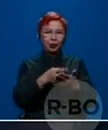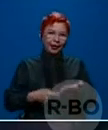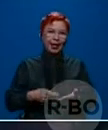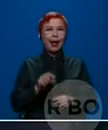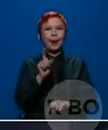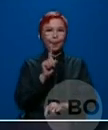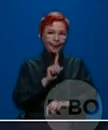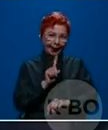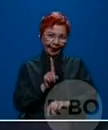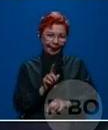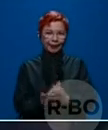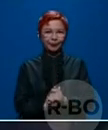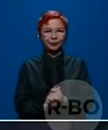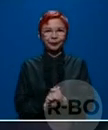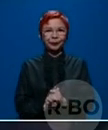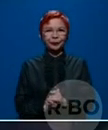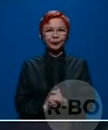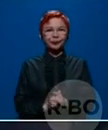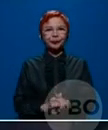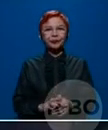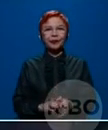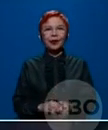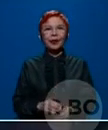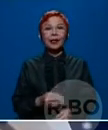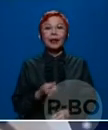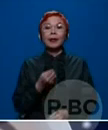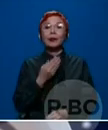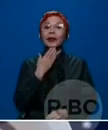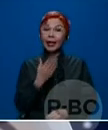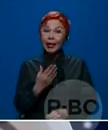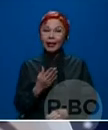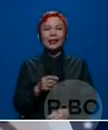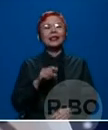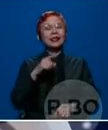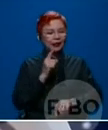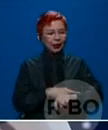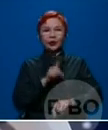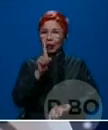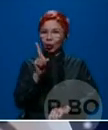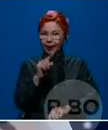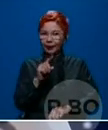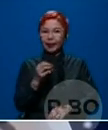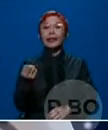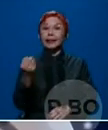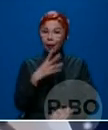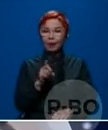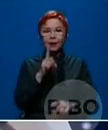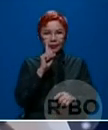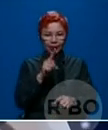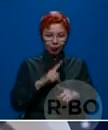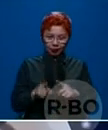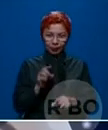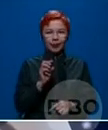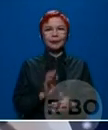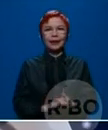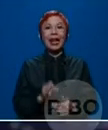ditanggapi kembali oleh Pasangan calon penanya selama 1 menit dan terakhir kembali ditanggapi oleh paslon penjawab selama 1 menit juga dan